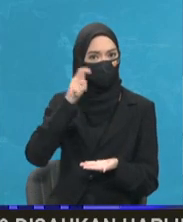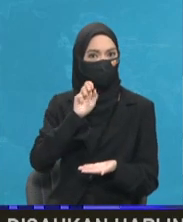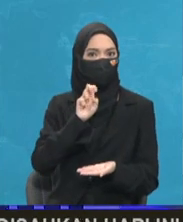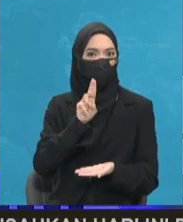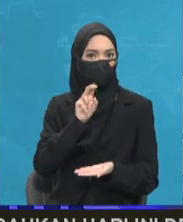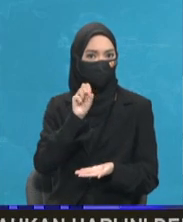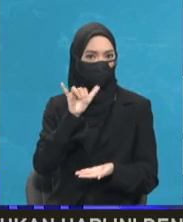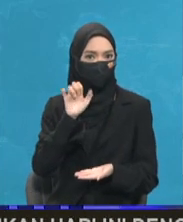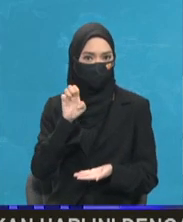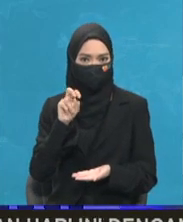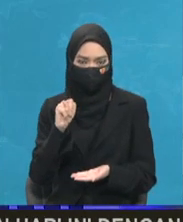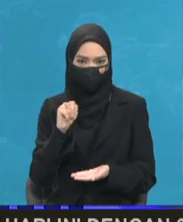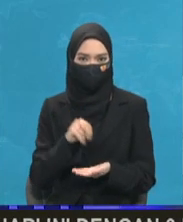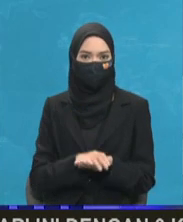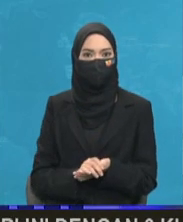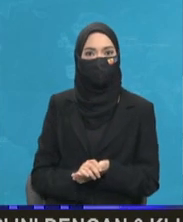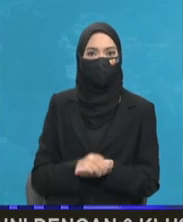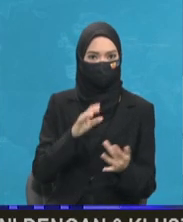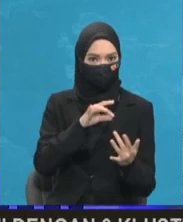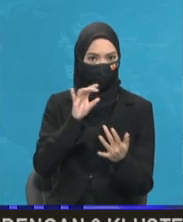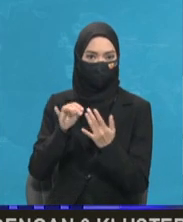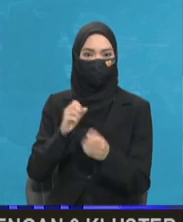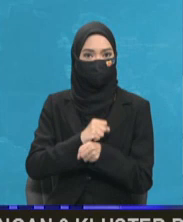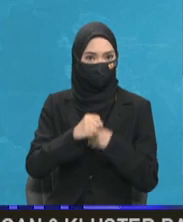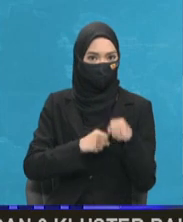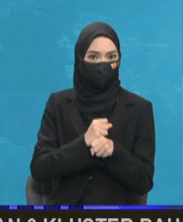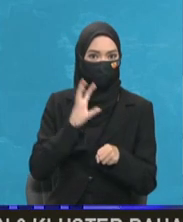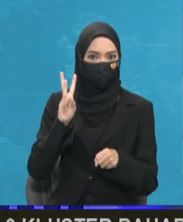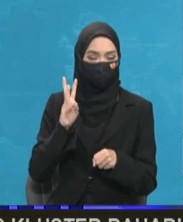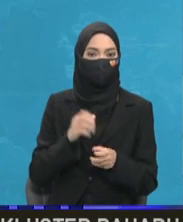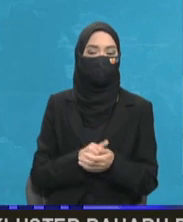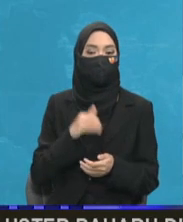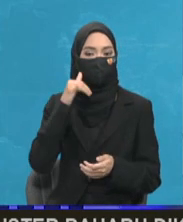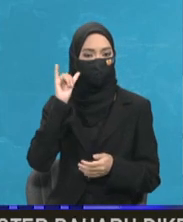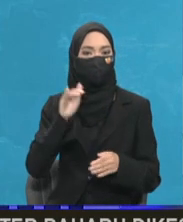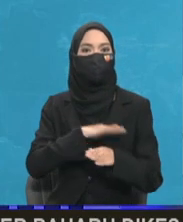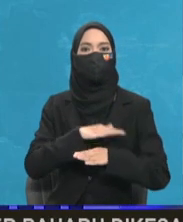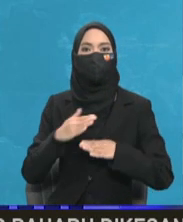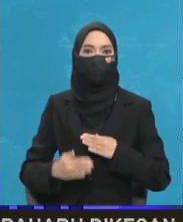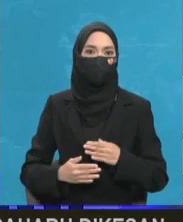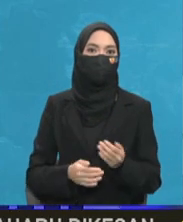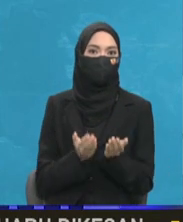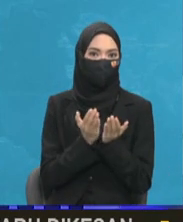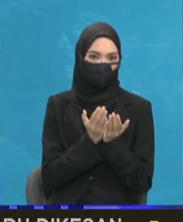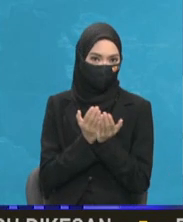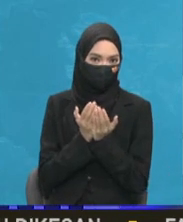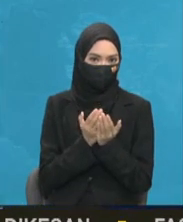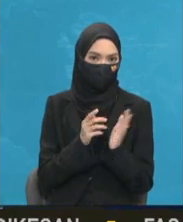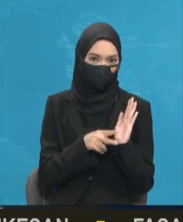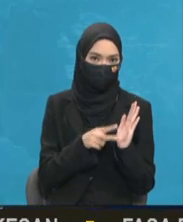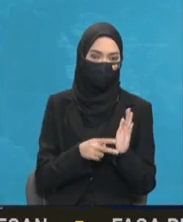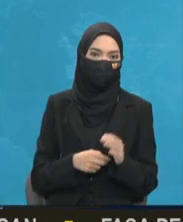yang terpilih dan bersekolah di bawah mungkin prakas berakhir kemarin dengan majelis doa hajat secara mayat